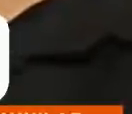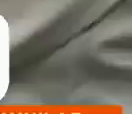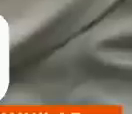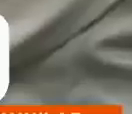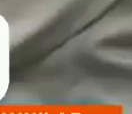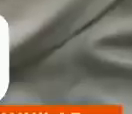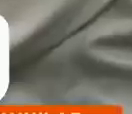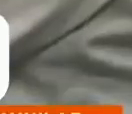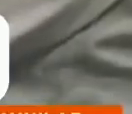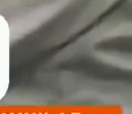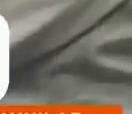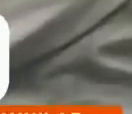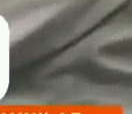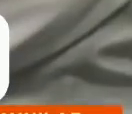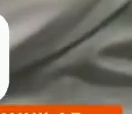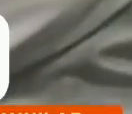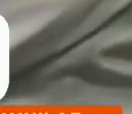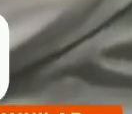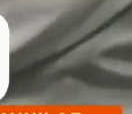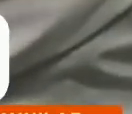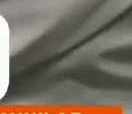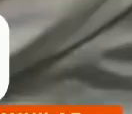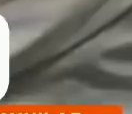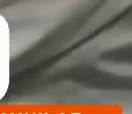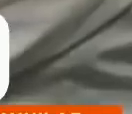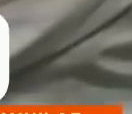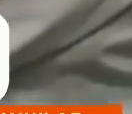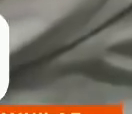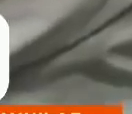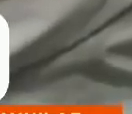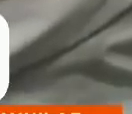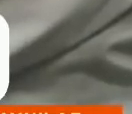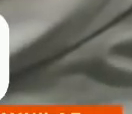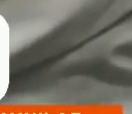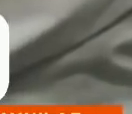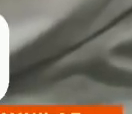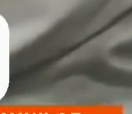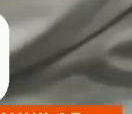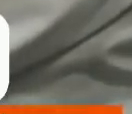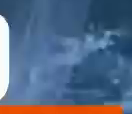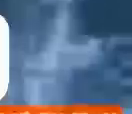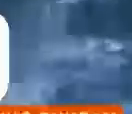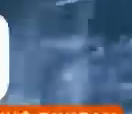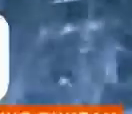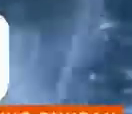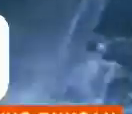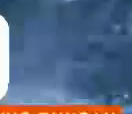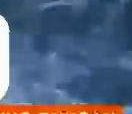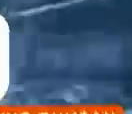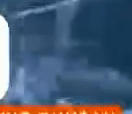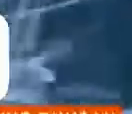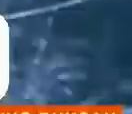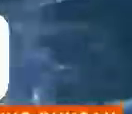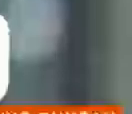gabinete. Ayon kay Lazaro, kinonsulta ang mga bidders bago binuo ang kontrata pero hindi rin nagpresenta ng draft sa kanila. Binigyang diin tuloy